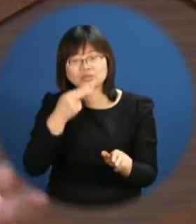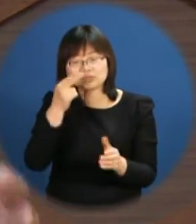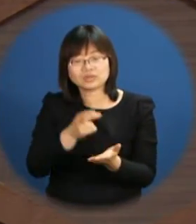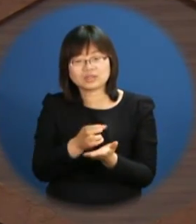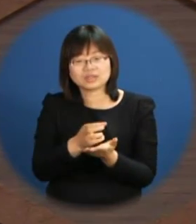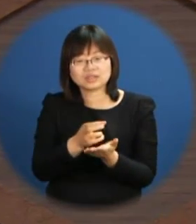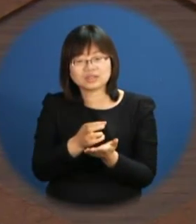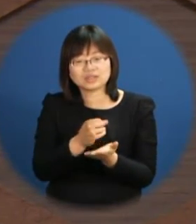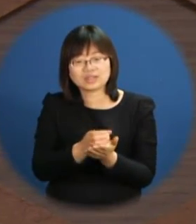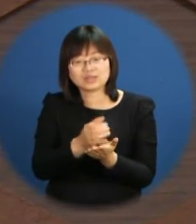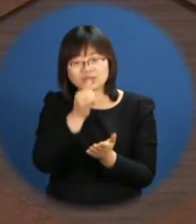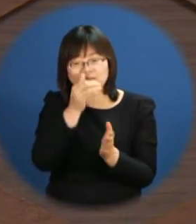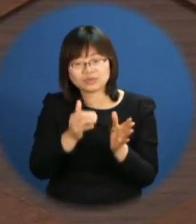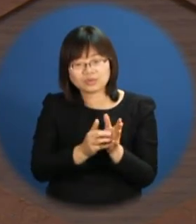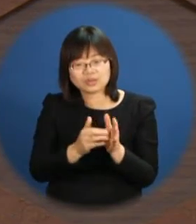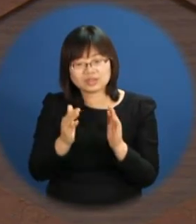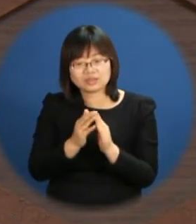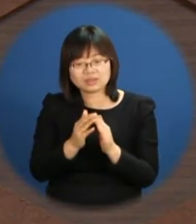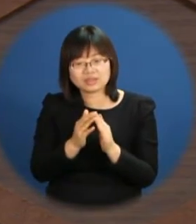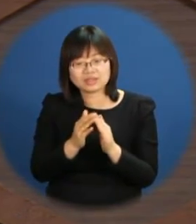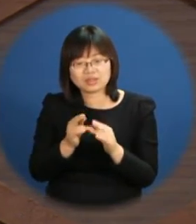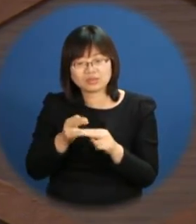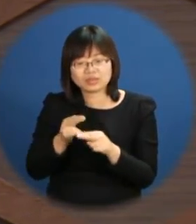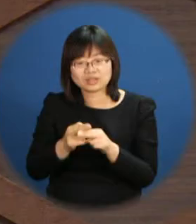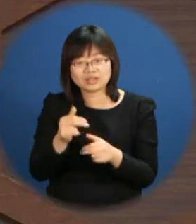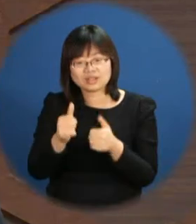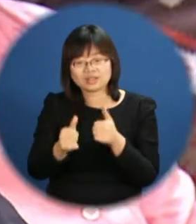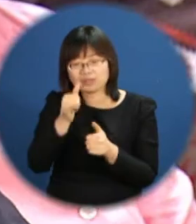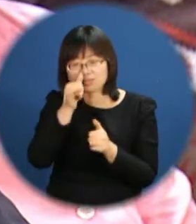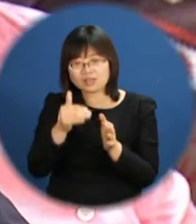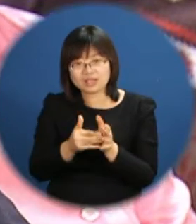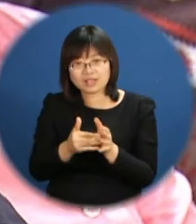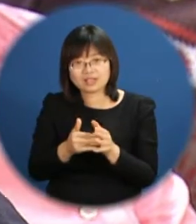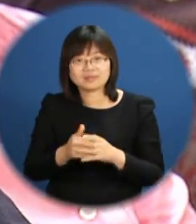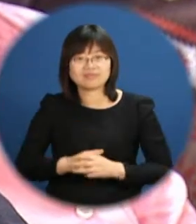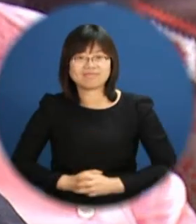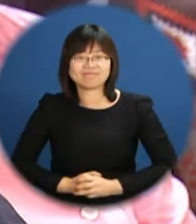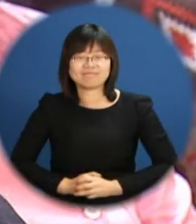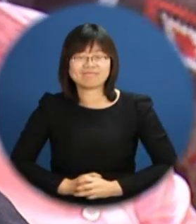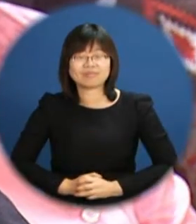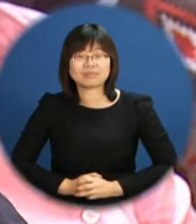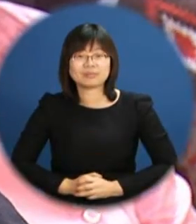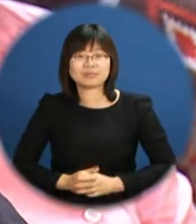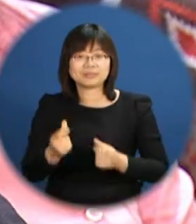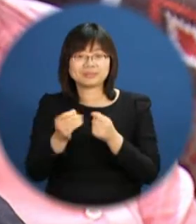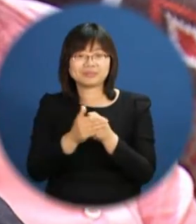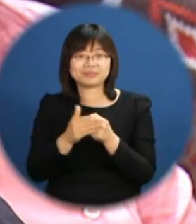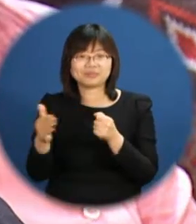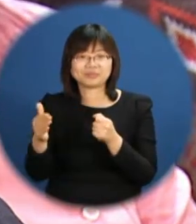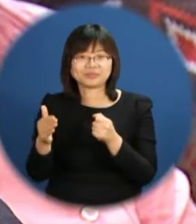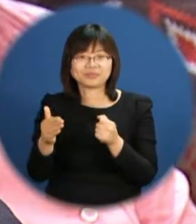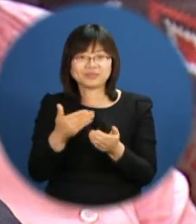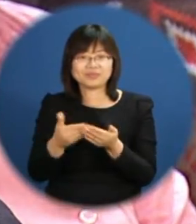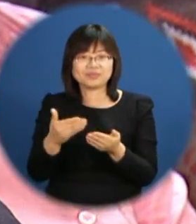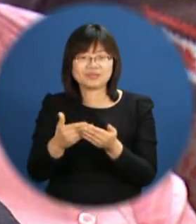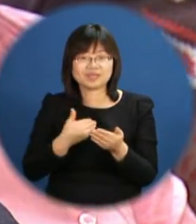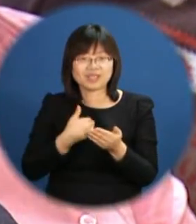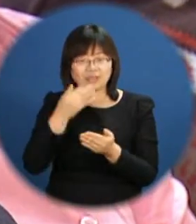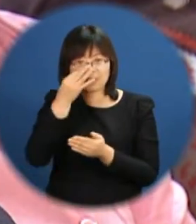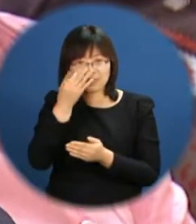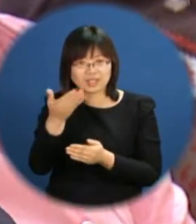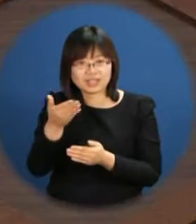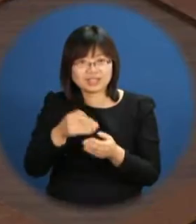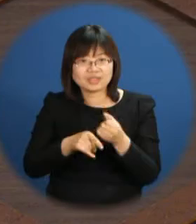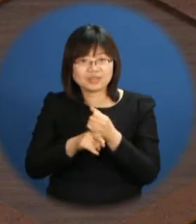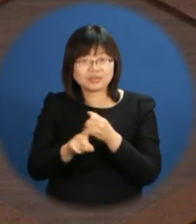있고 집에서 국어에서 부엌에서 시럽은 했다는 겁니다 그래서 이제 이 그림은 제가 보여드린 또